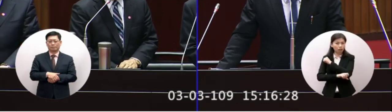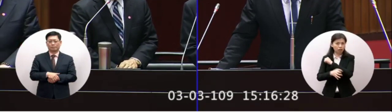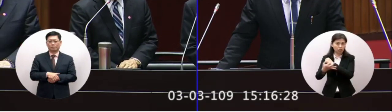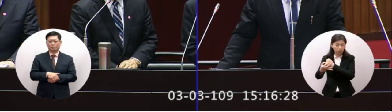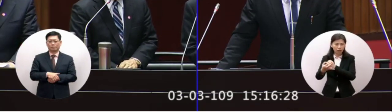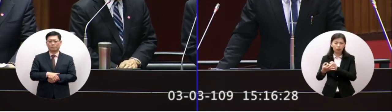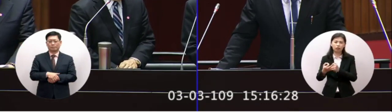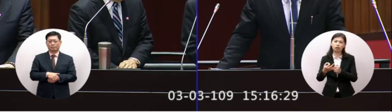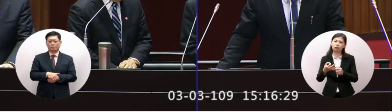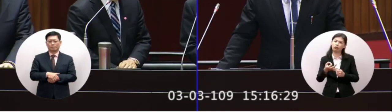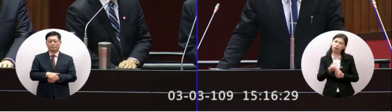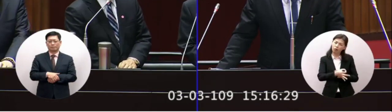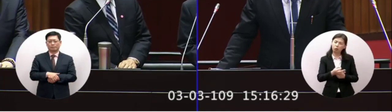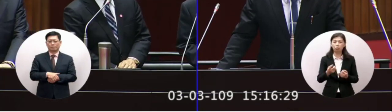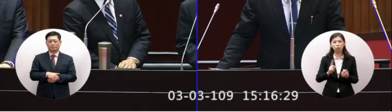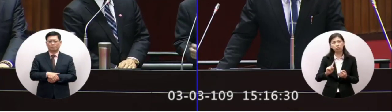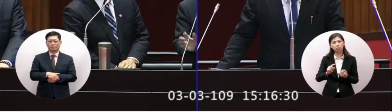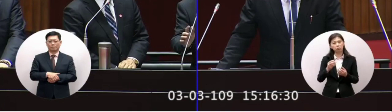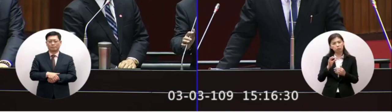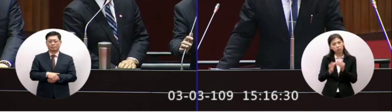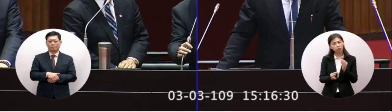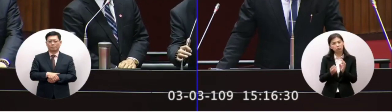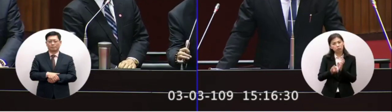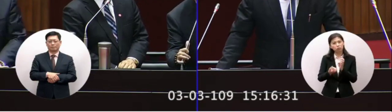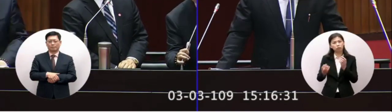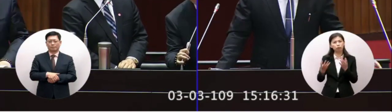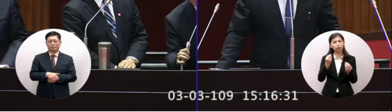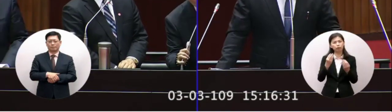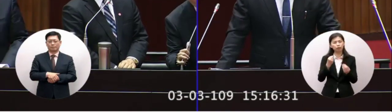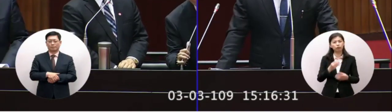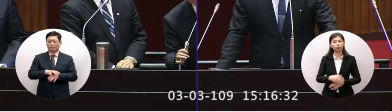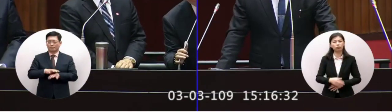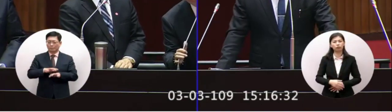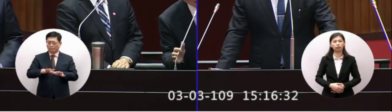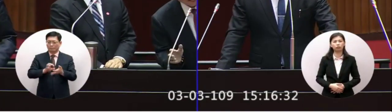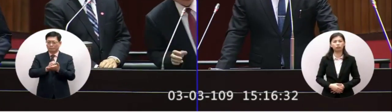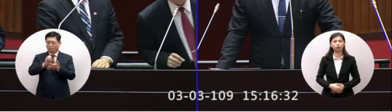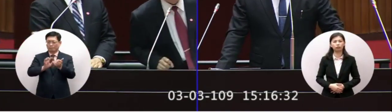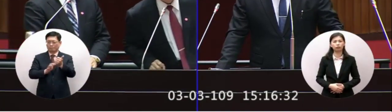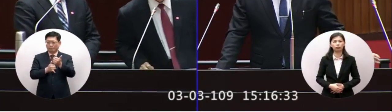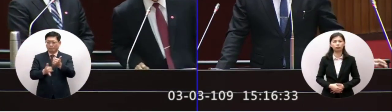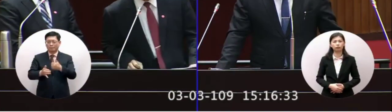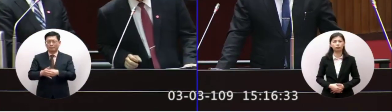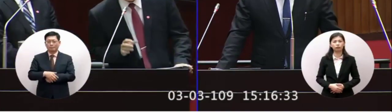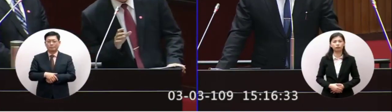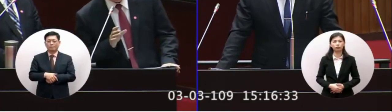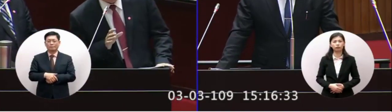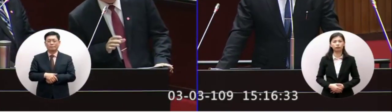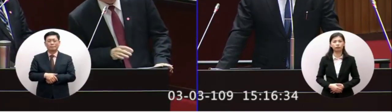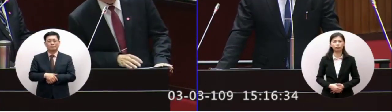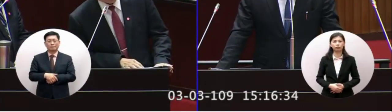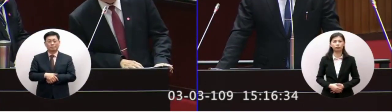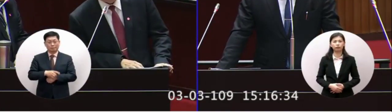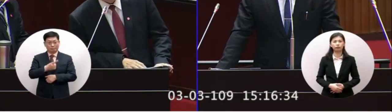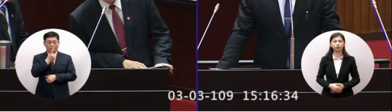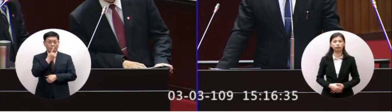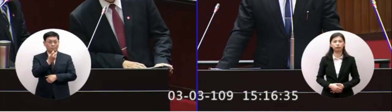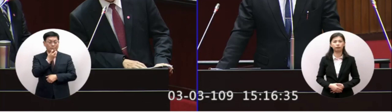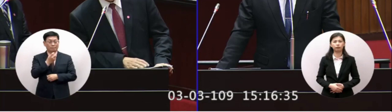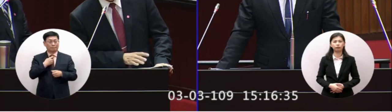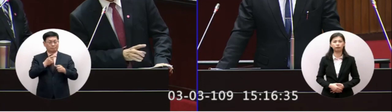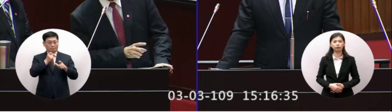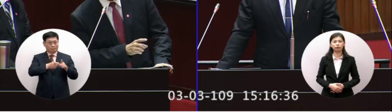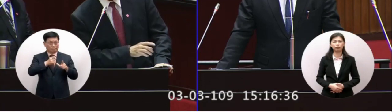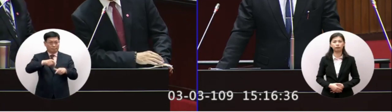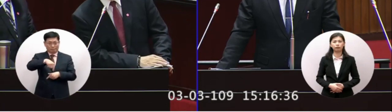实都还不是非常的具体，那希望这个部分部长回应一下。 来，我跟委员报告一下，这一个中小企